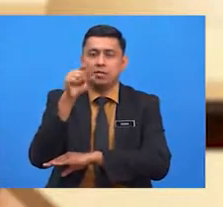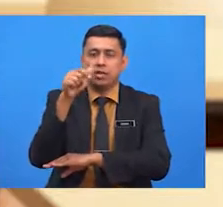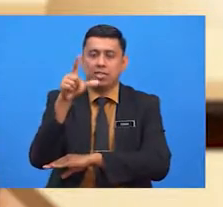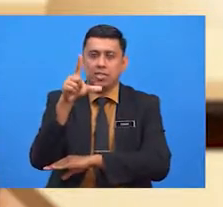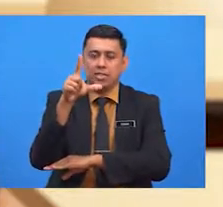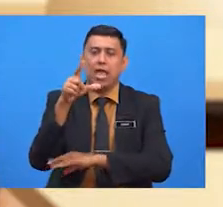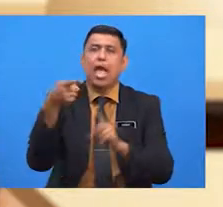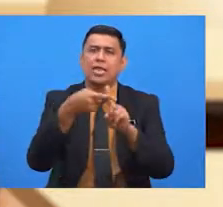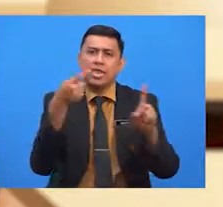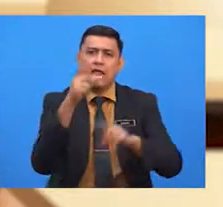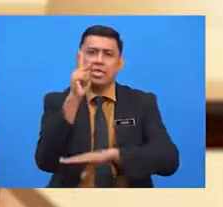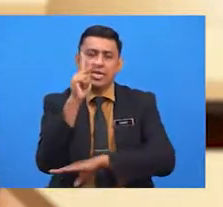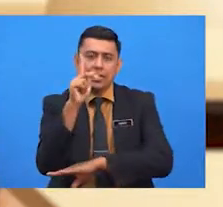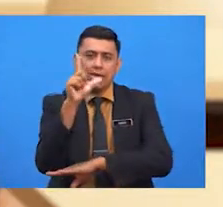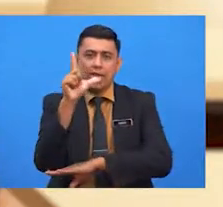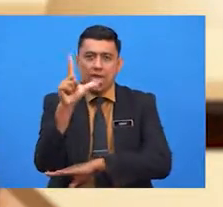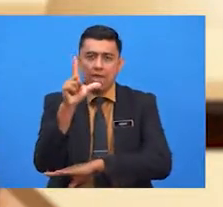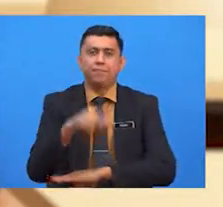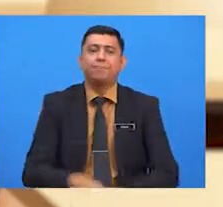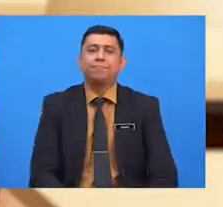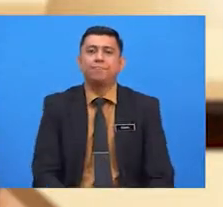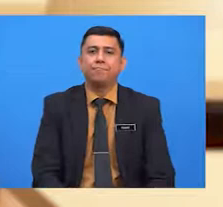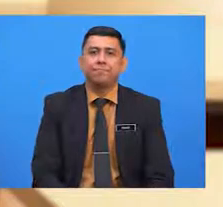SMK Aminuddin Baki, Kuala Lumpur.